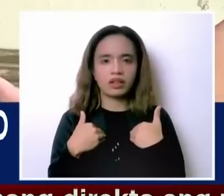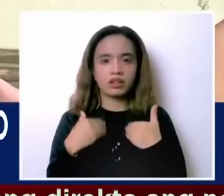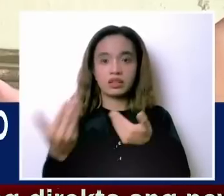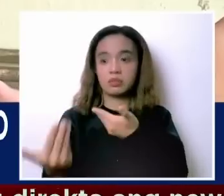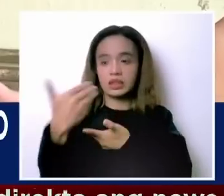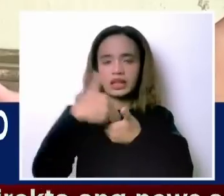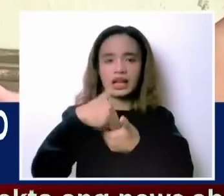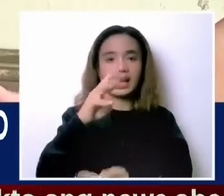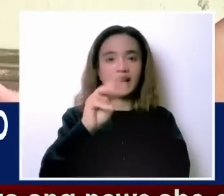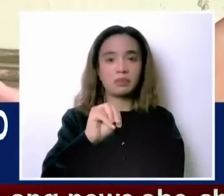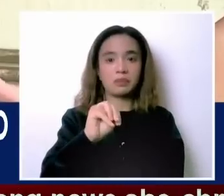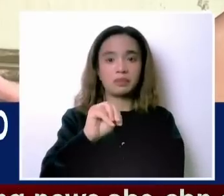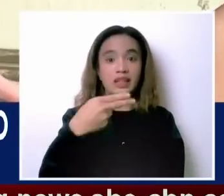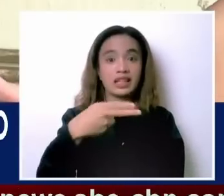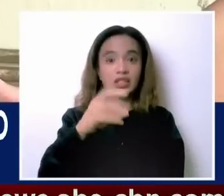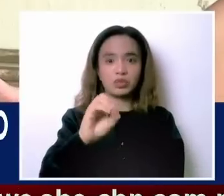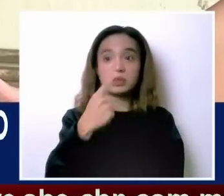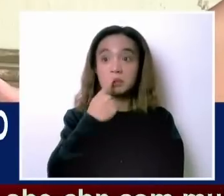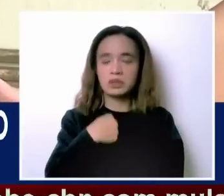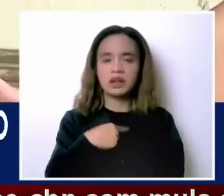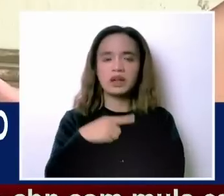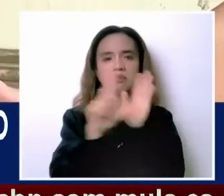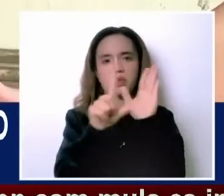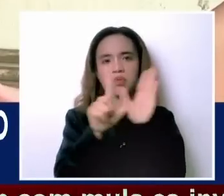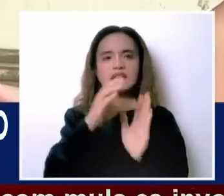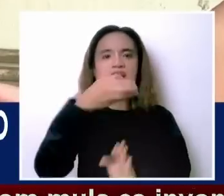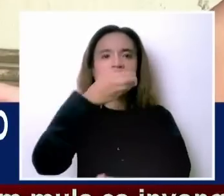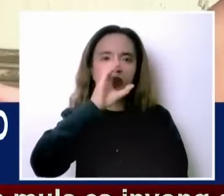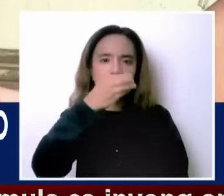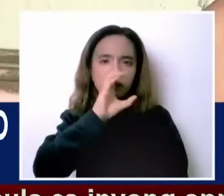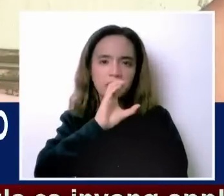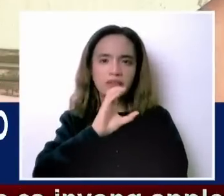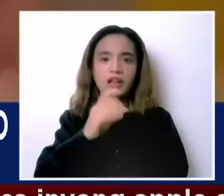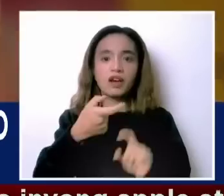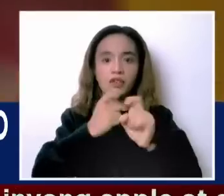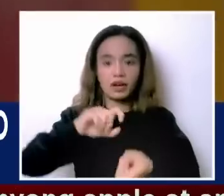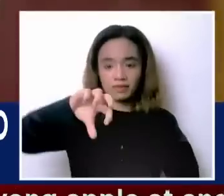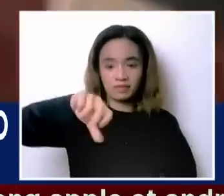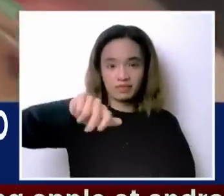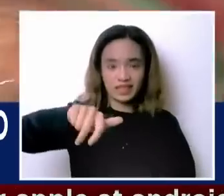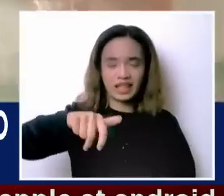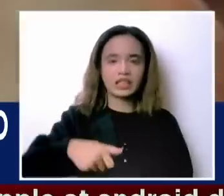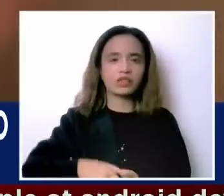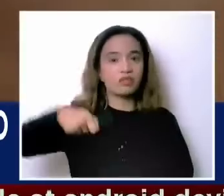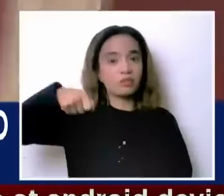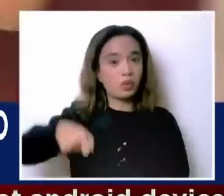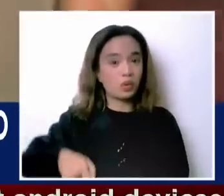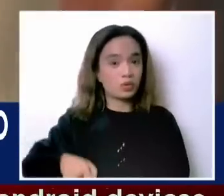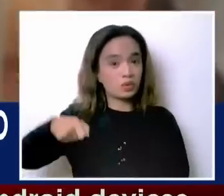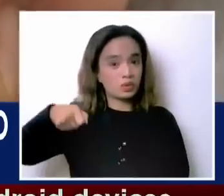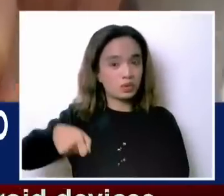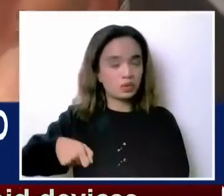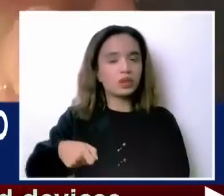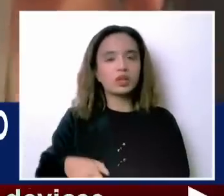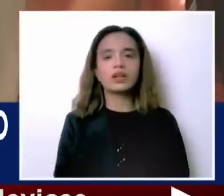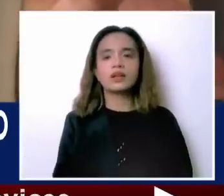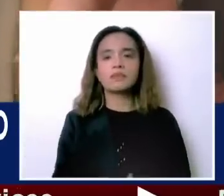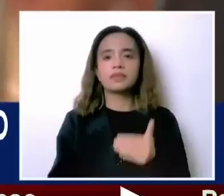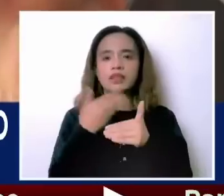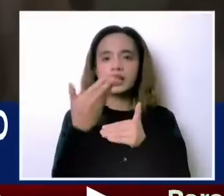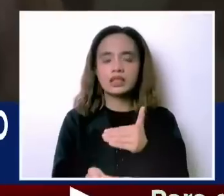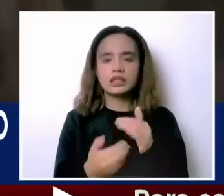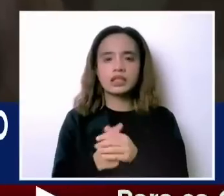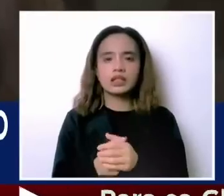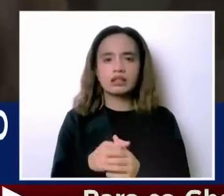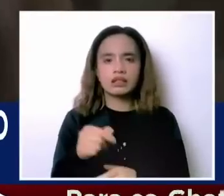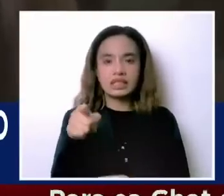na bawal na daw pong inumin ang sa gripo pati sa poso. Malabo naman ang tubig na nagbumula sa gripo ni Nanay